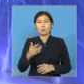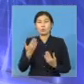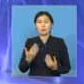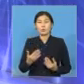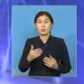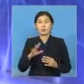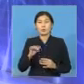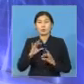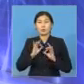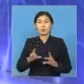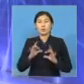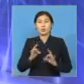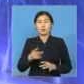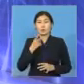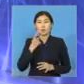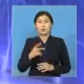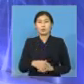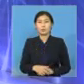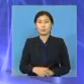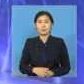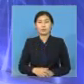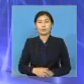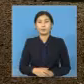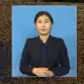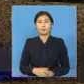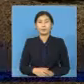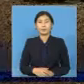әріптесім Ақалқа Болатбек қызы куә болып келді.